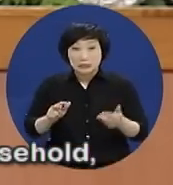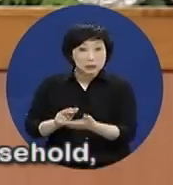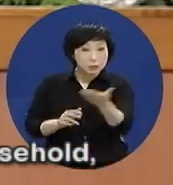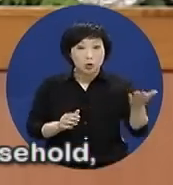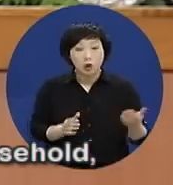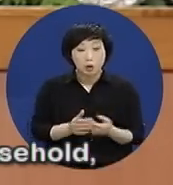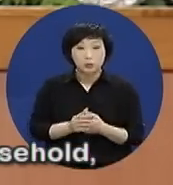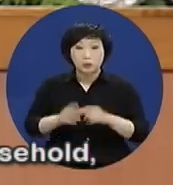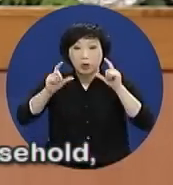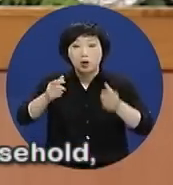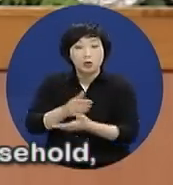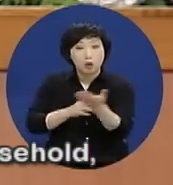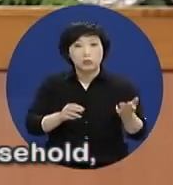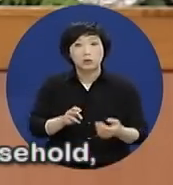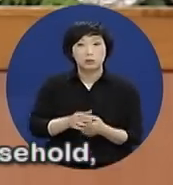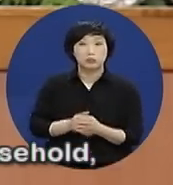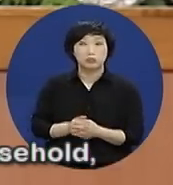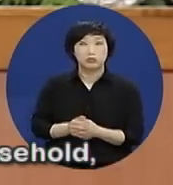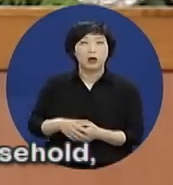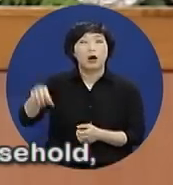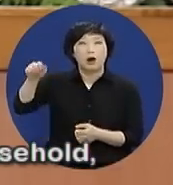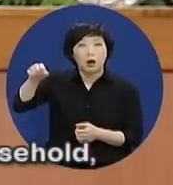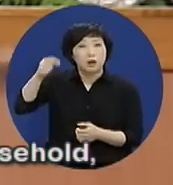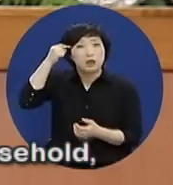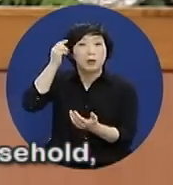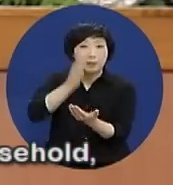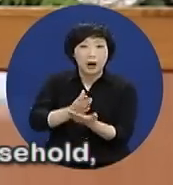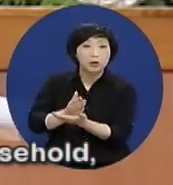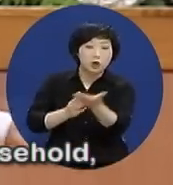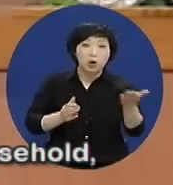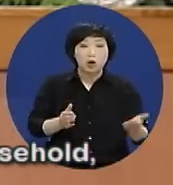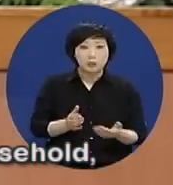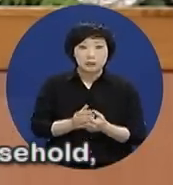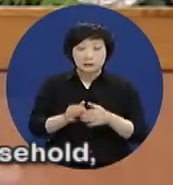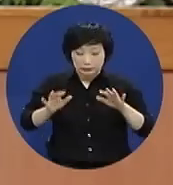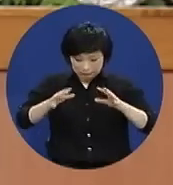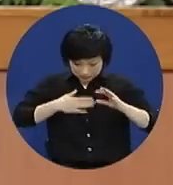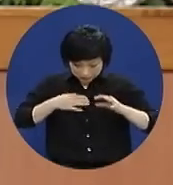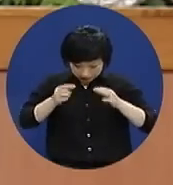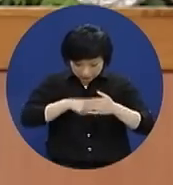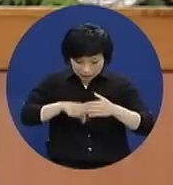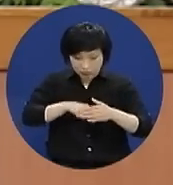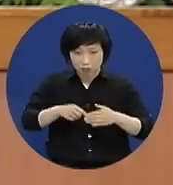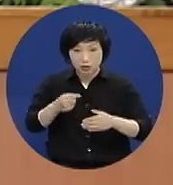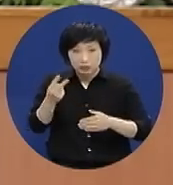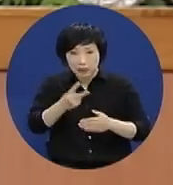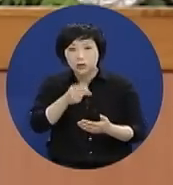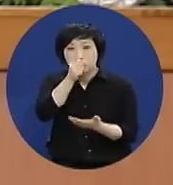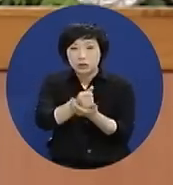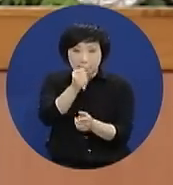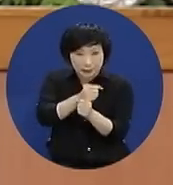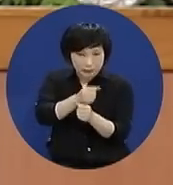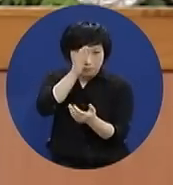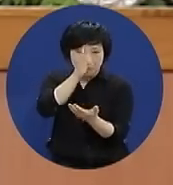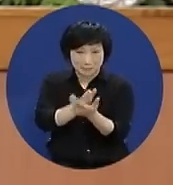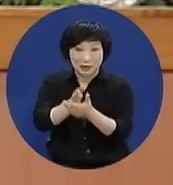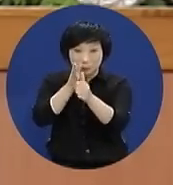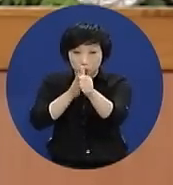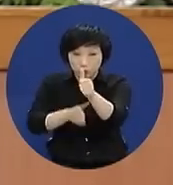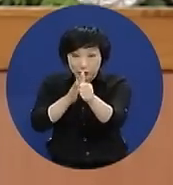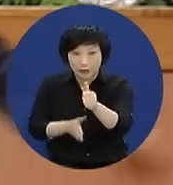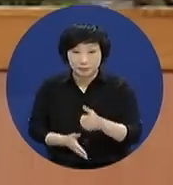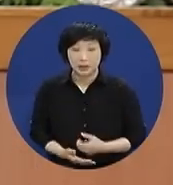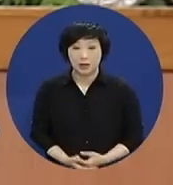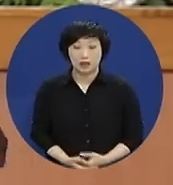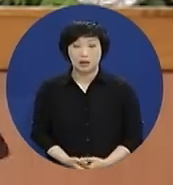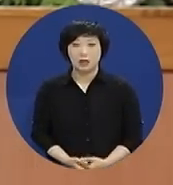伝える話を慎重に聞いてくださいもにのと罪が生産されてはいけないのです誰